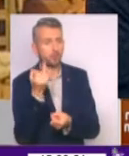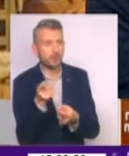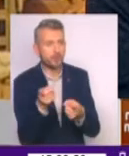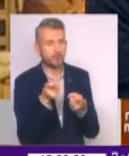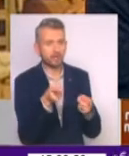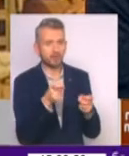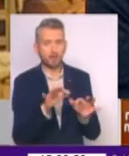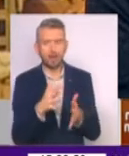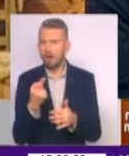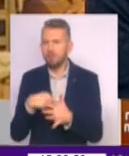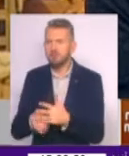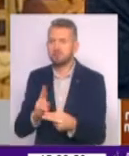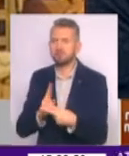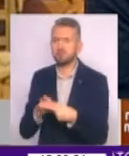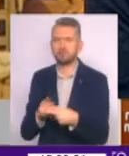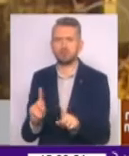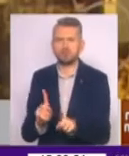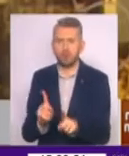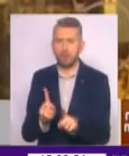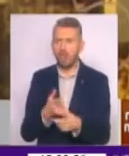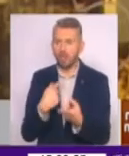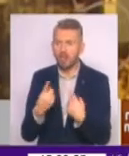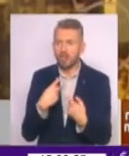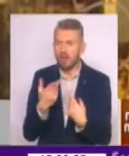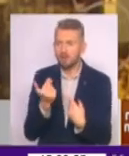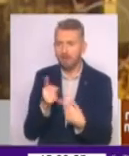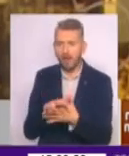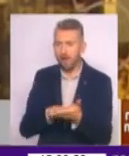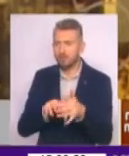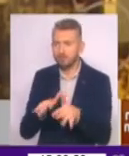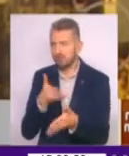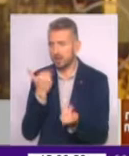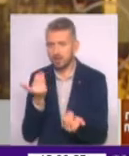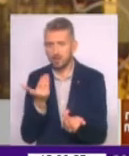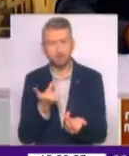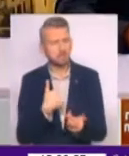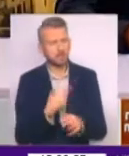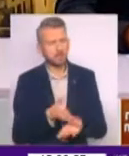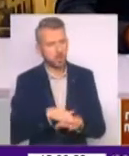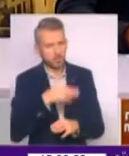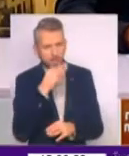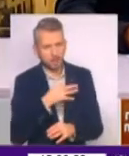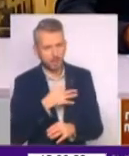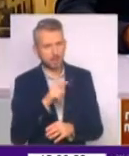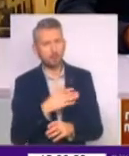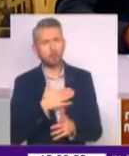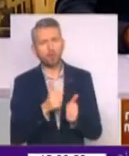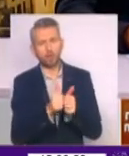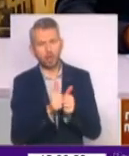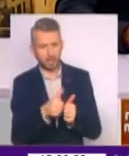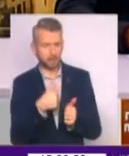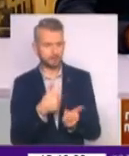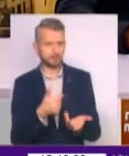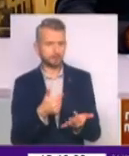чому перепона? От чому розмови йдуть, а не йде далі діло? Ну от важко мені сказати, там мої колеги, я так